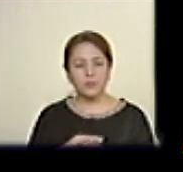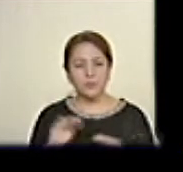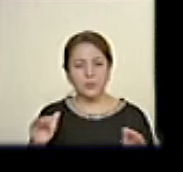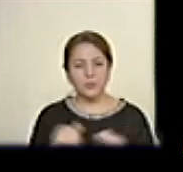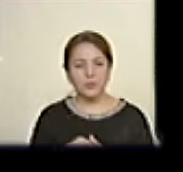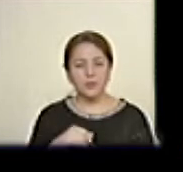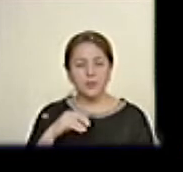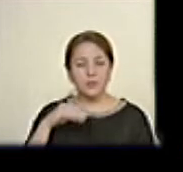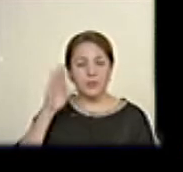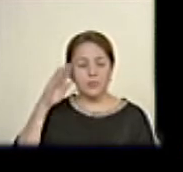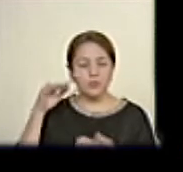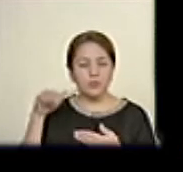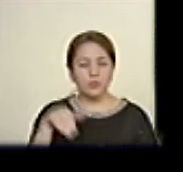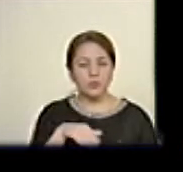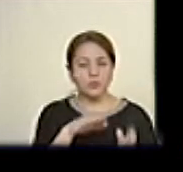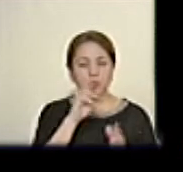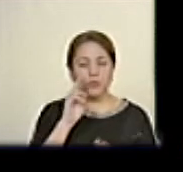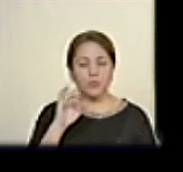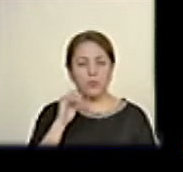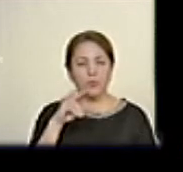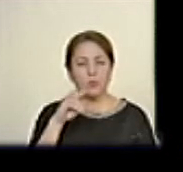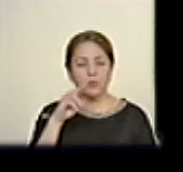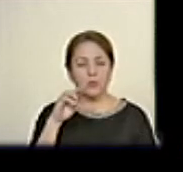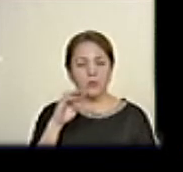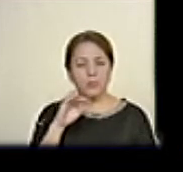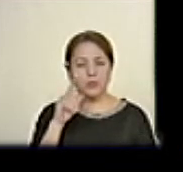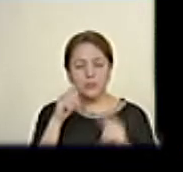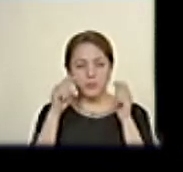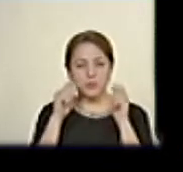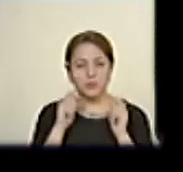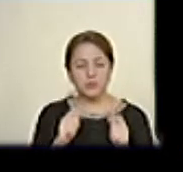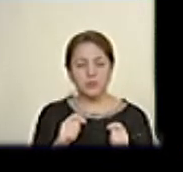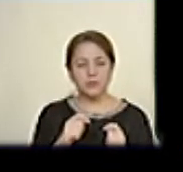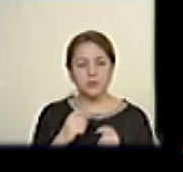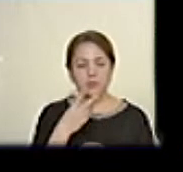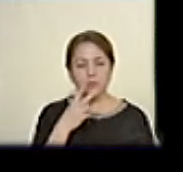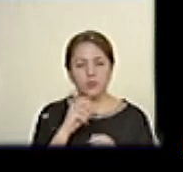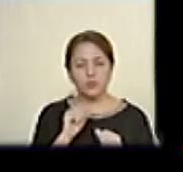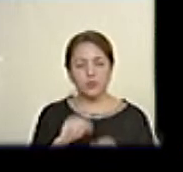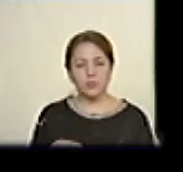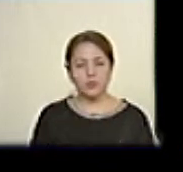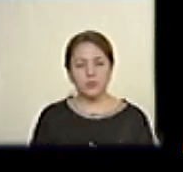Дарьё колтыгы. Вот затон мы видим на картине.